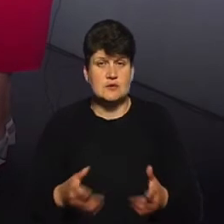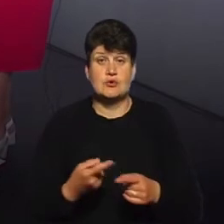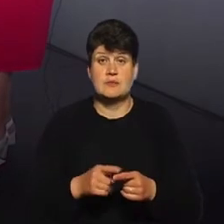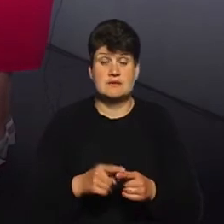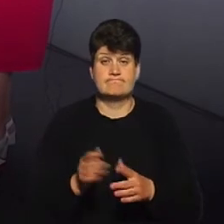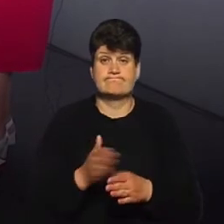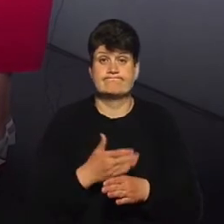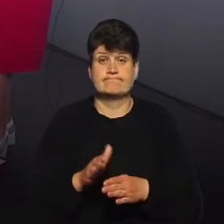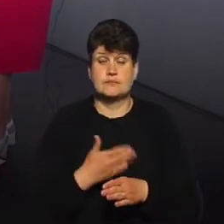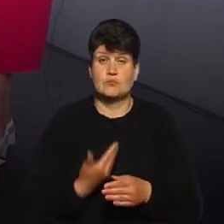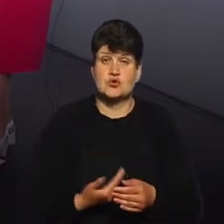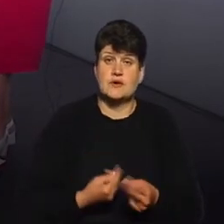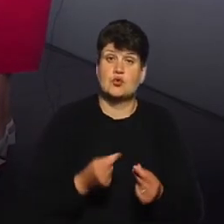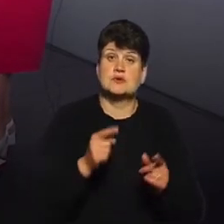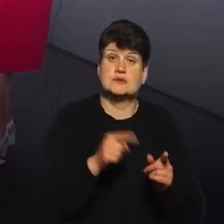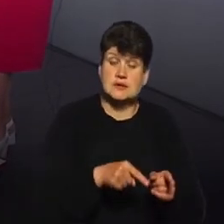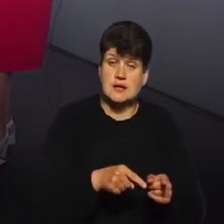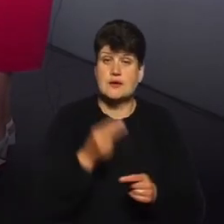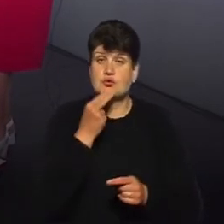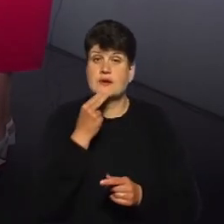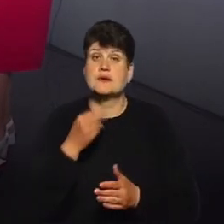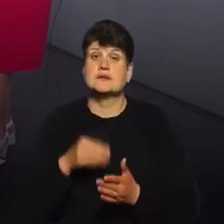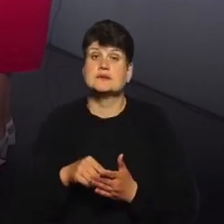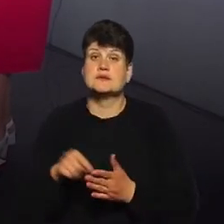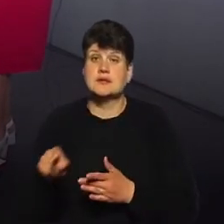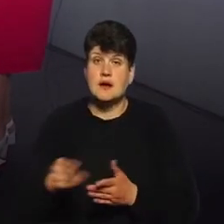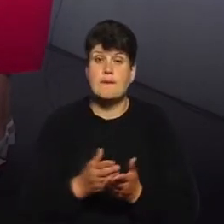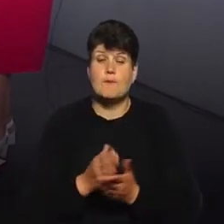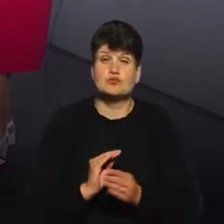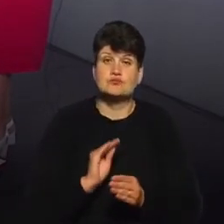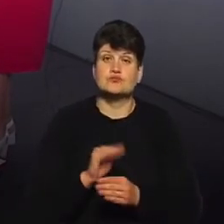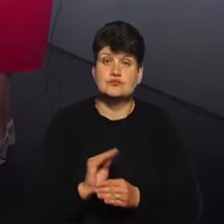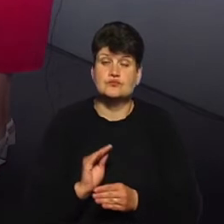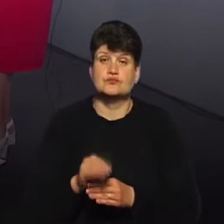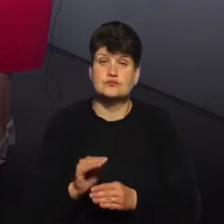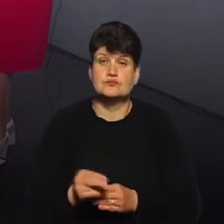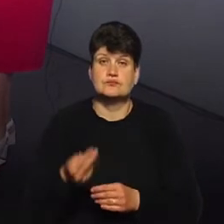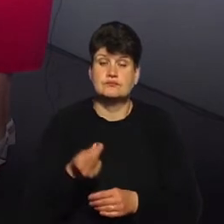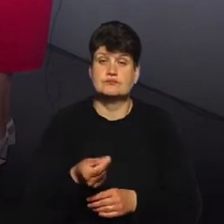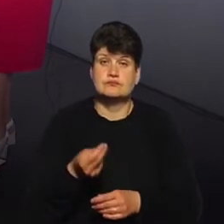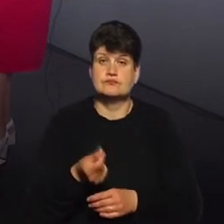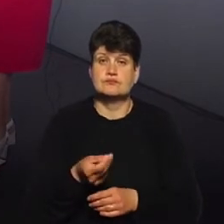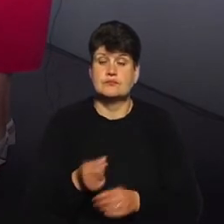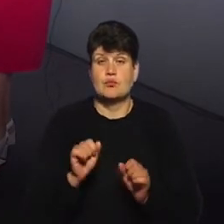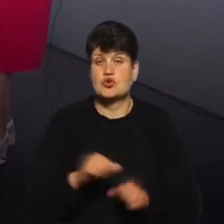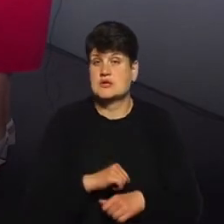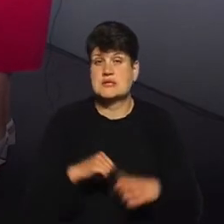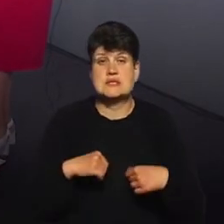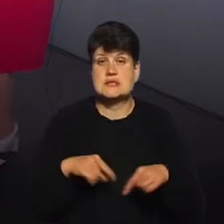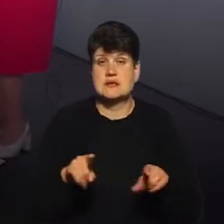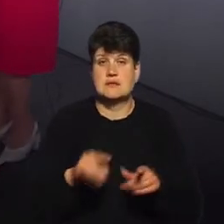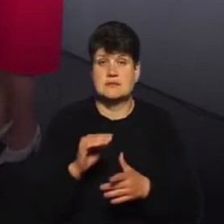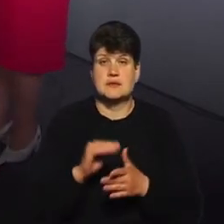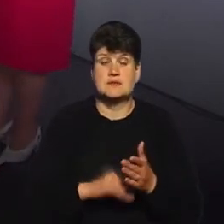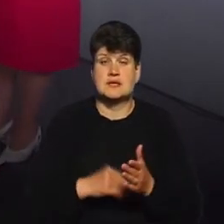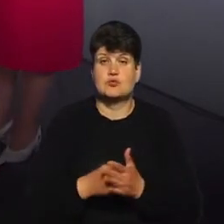стільки, харчування коштує стільки, всі решта послуги додатково. Тобто ви можете самостійно скласти свій бюджет. Я можу приїхати